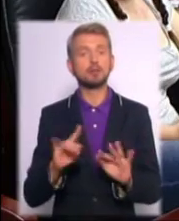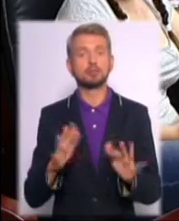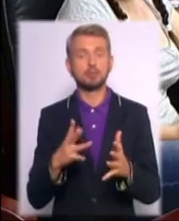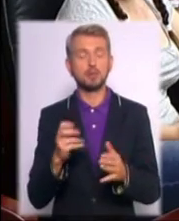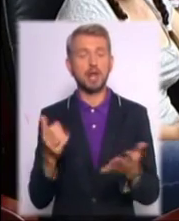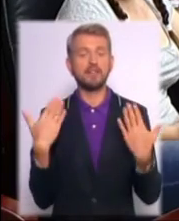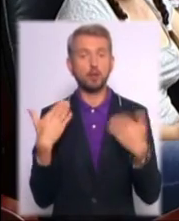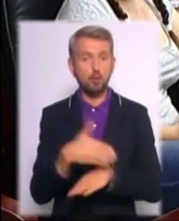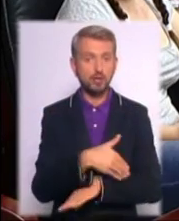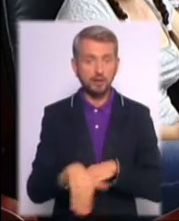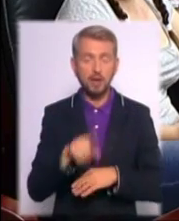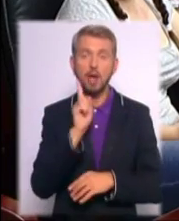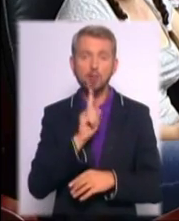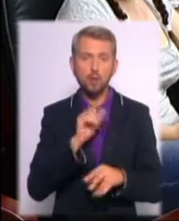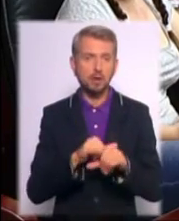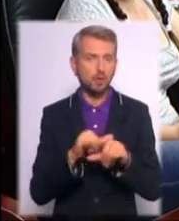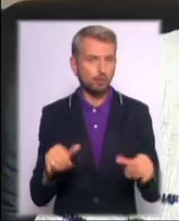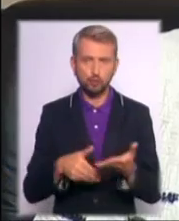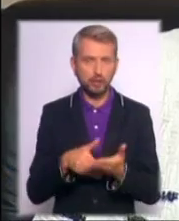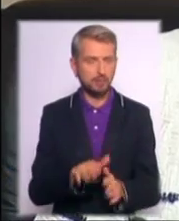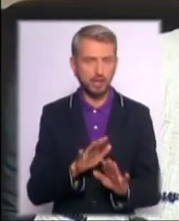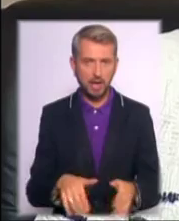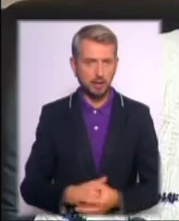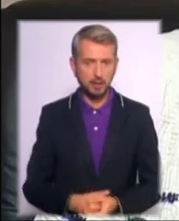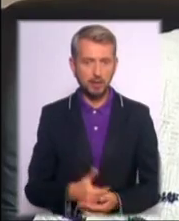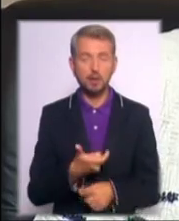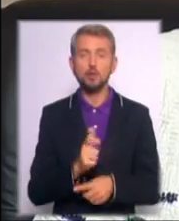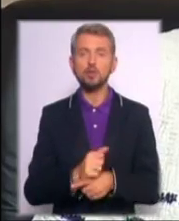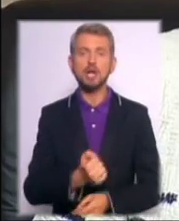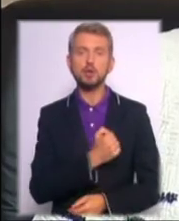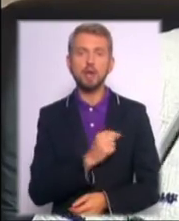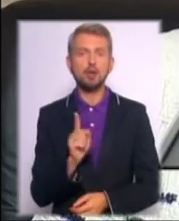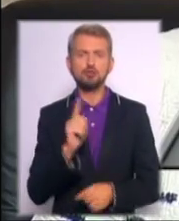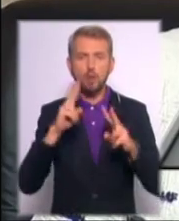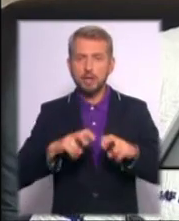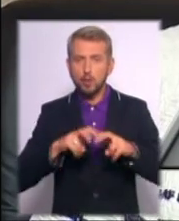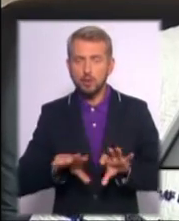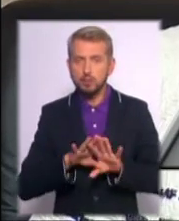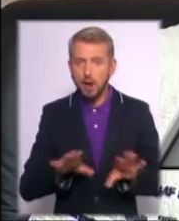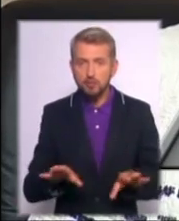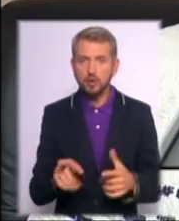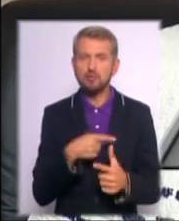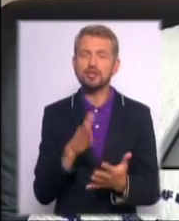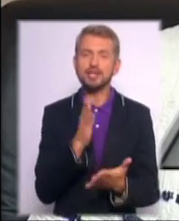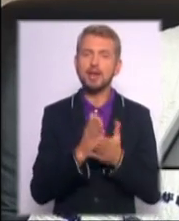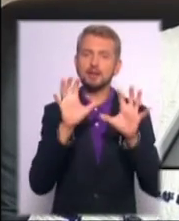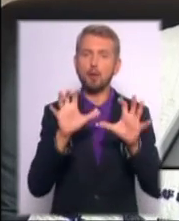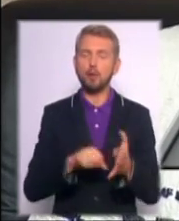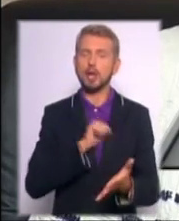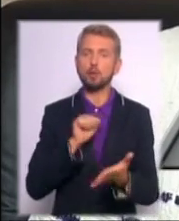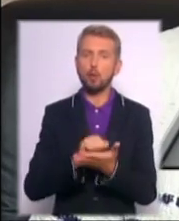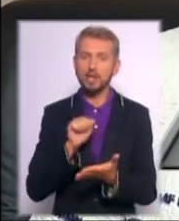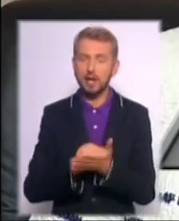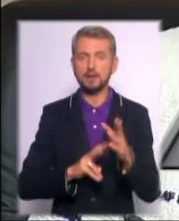на Святошинській, поки що розвитку аж ніяк не сприяє. Дуже шкода, що не розібравшись, чи є законна документація